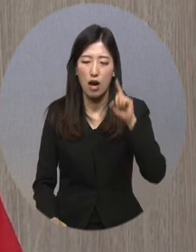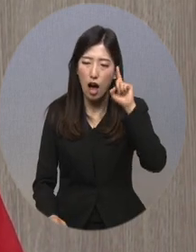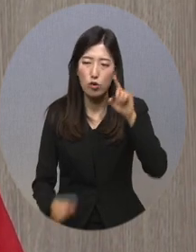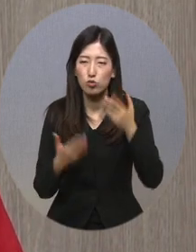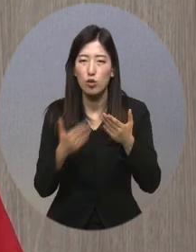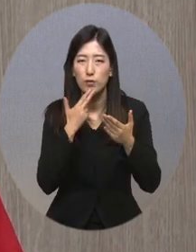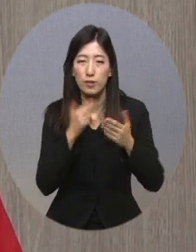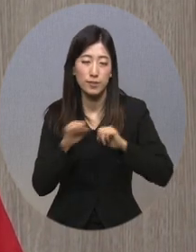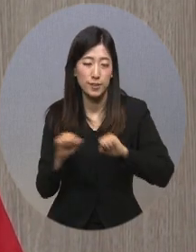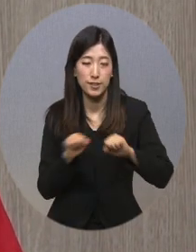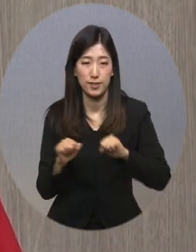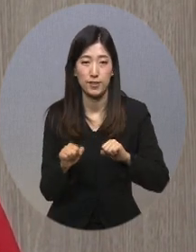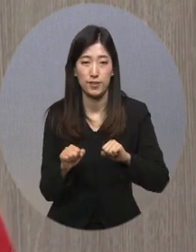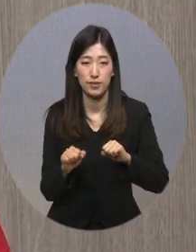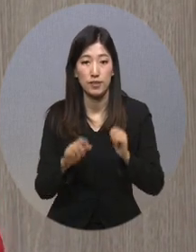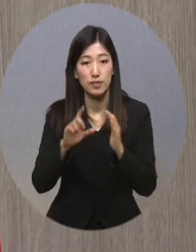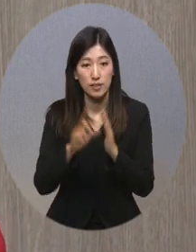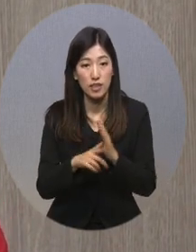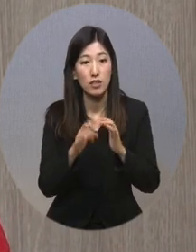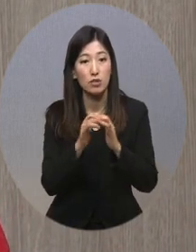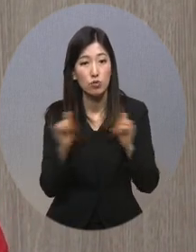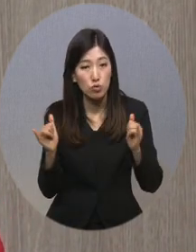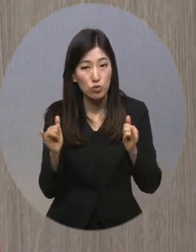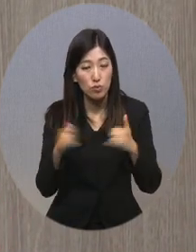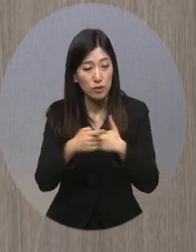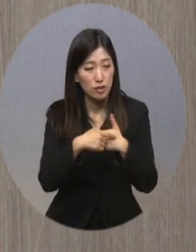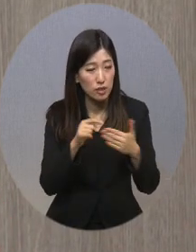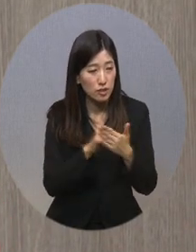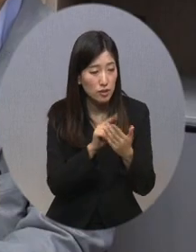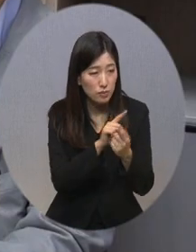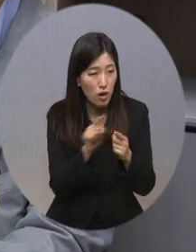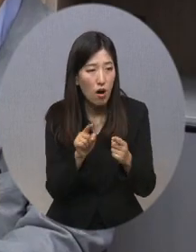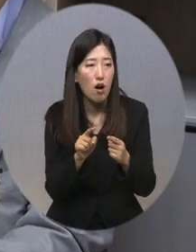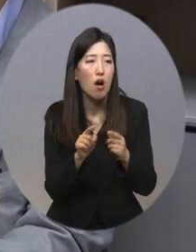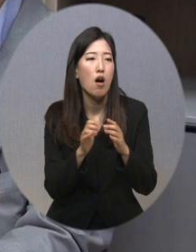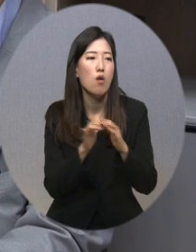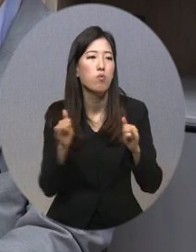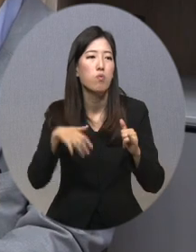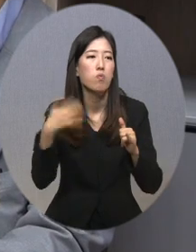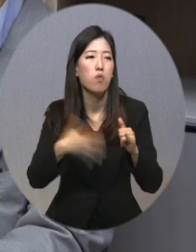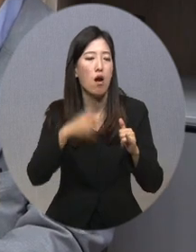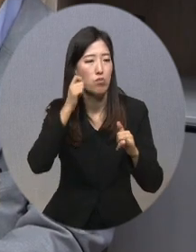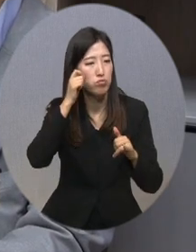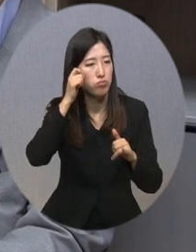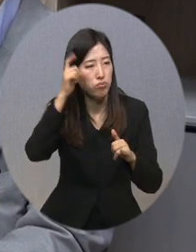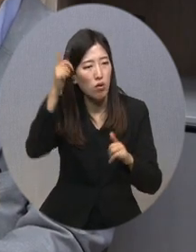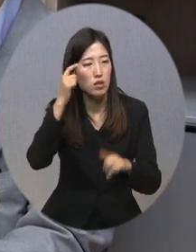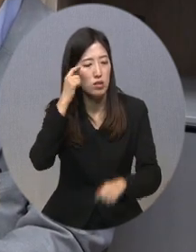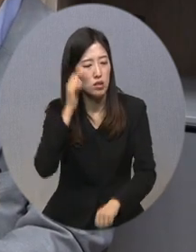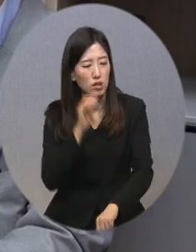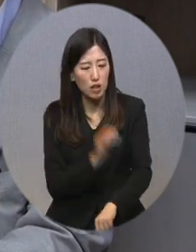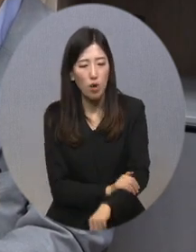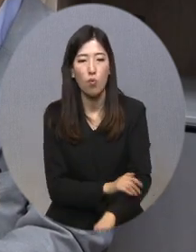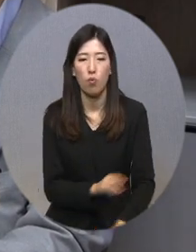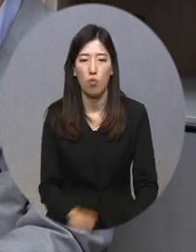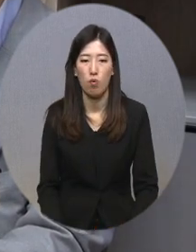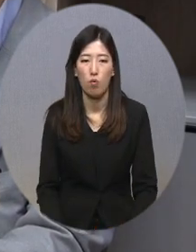점은 우리 그 국민이 굉장히 위대하다는 걸 느꼈어요. 현명하다. 예, 현명하고 정말